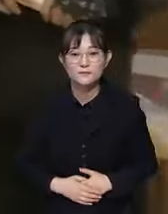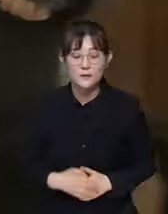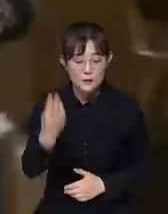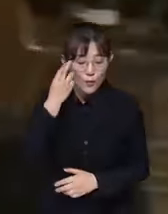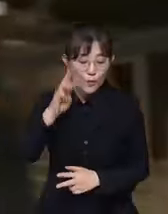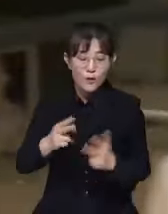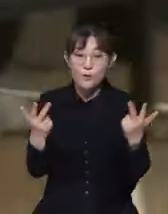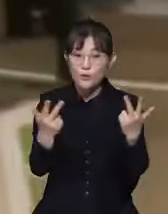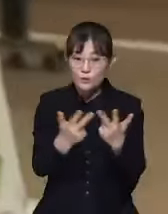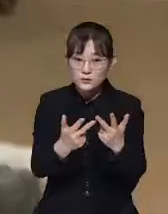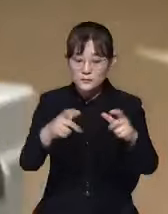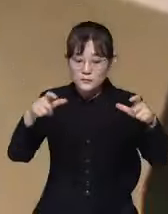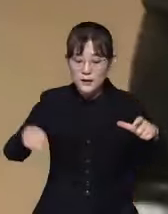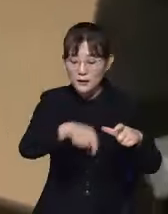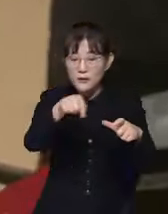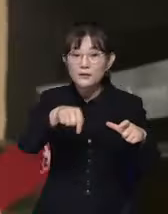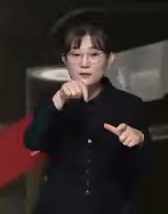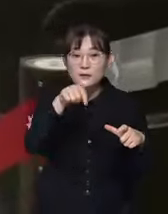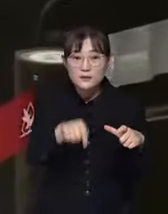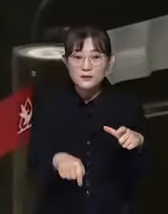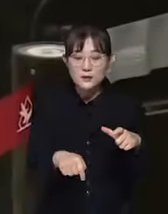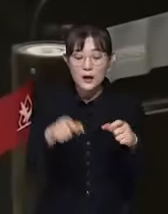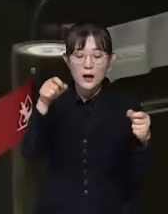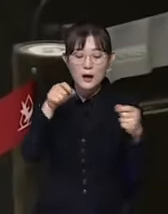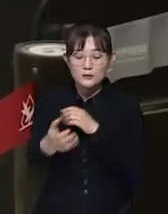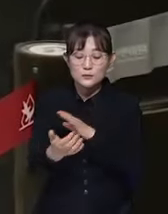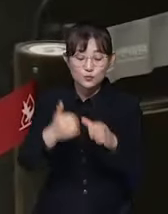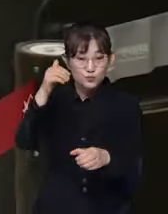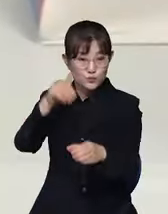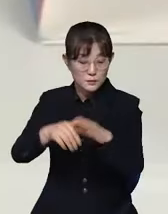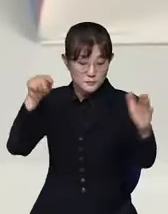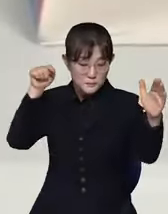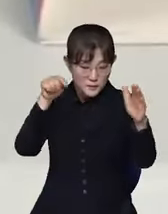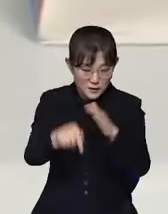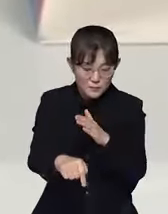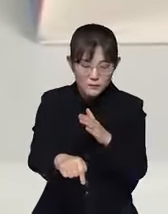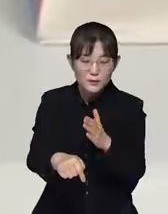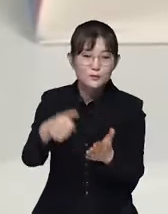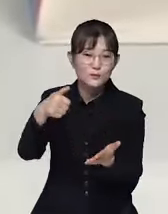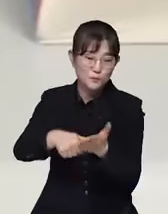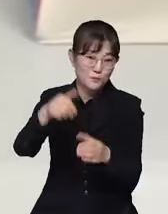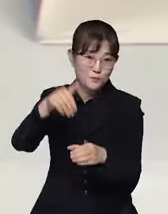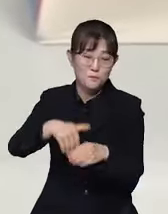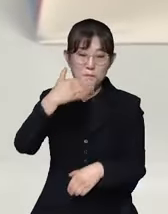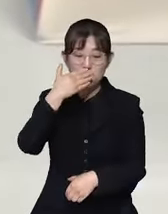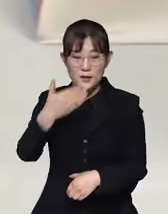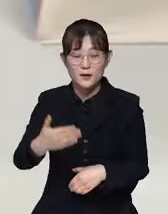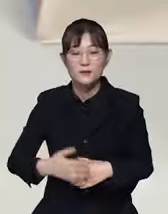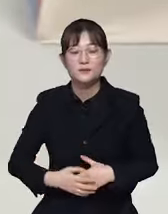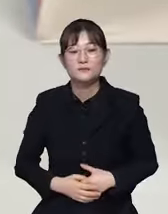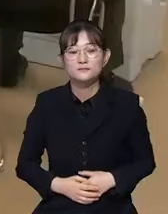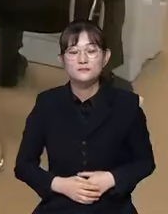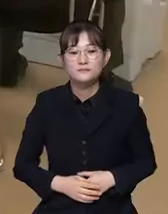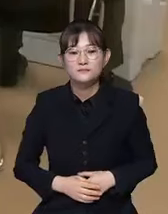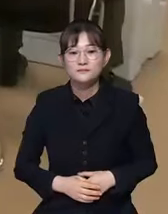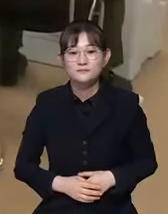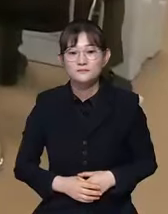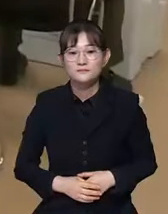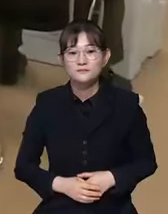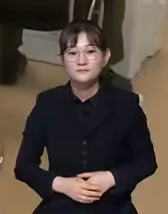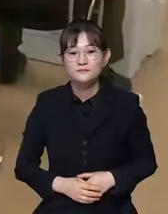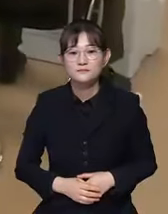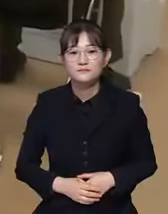영광과 곡성 관내에 설치된 가까운 사전 투표소 어디에서나 별도의 신고 없이 한표를 행사할 수